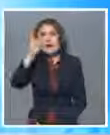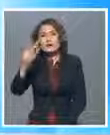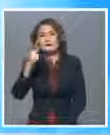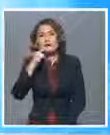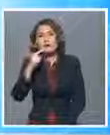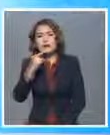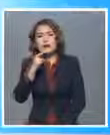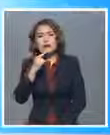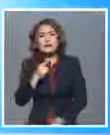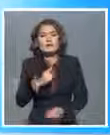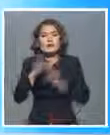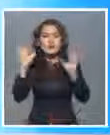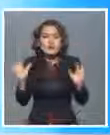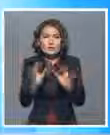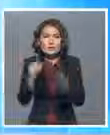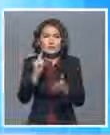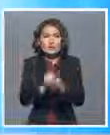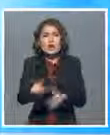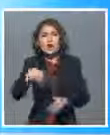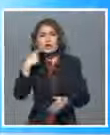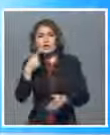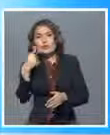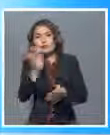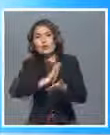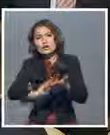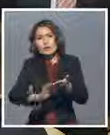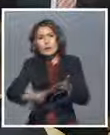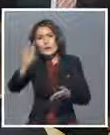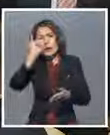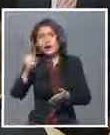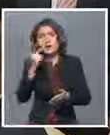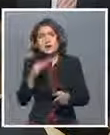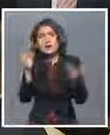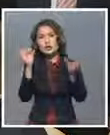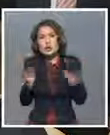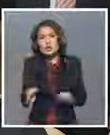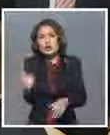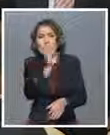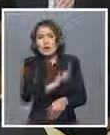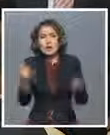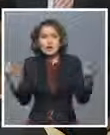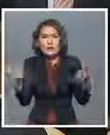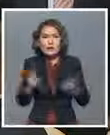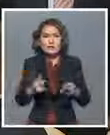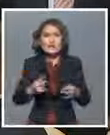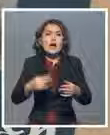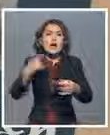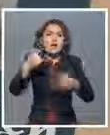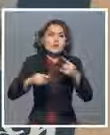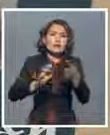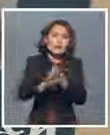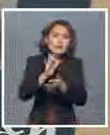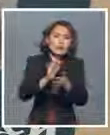Қазақ тілінің төл табиғаты сақталуы тиіс. Сөйлеу және жазу барысында қазақ тілінің дұрыс қолданылуын қадағалау қажет. Бұқаралық ақпараттар